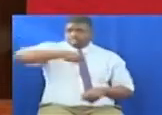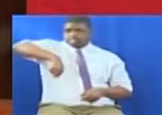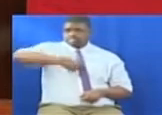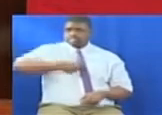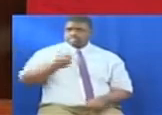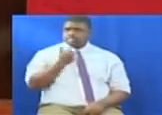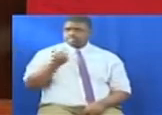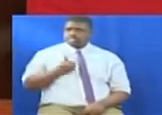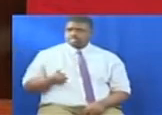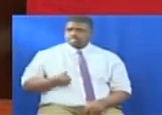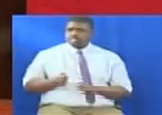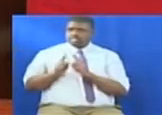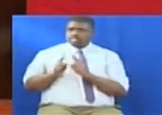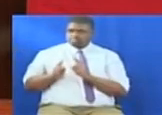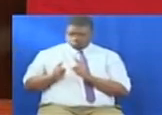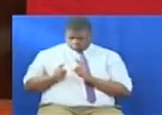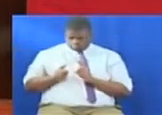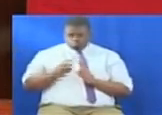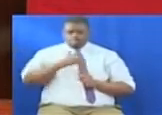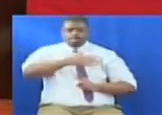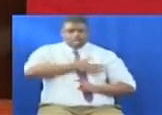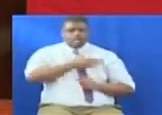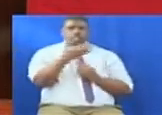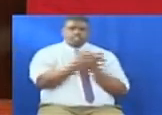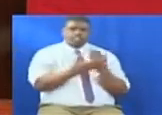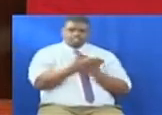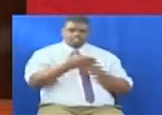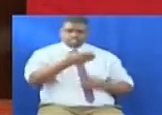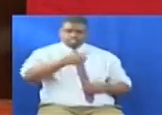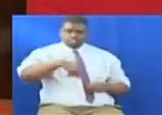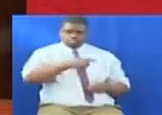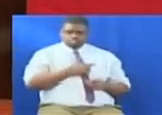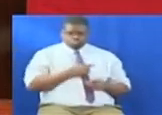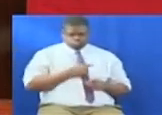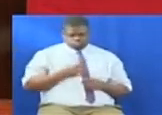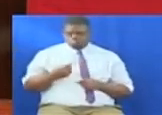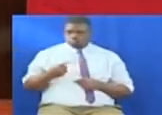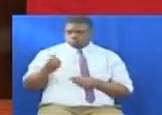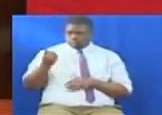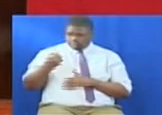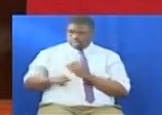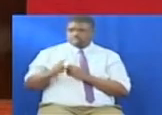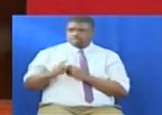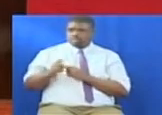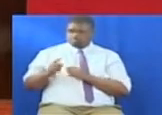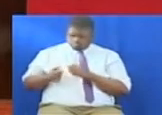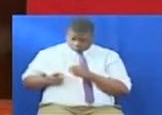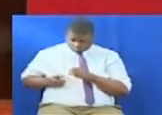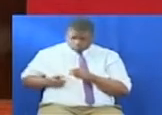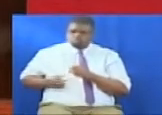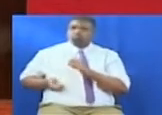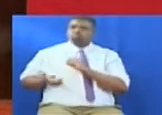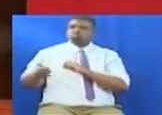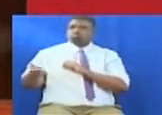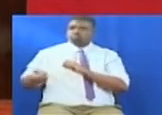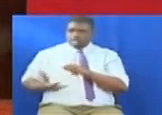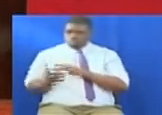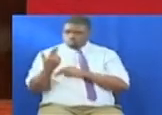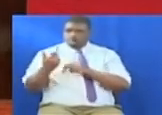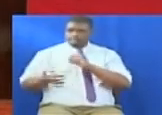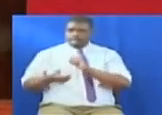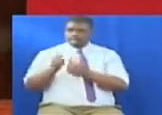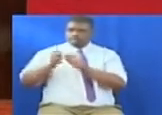na uzalendo ambao ameuonesha sana katika kushirikia swala lote hili la corona. Mheshimiwa